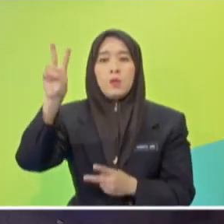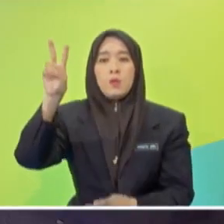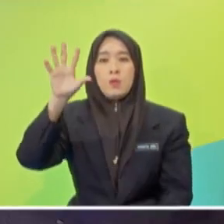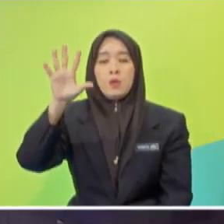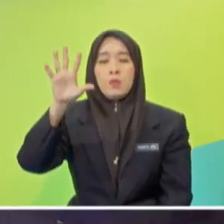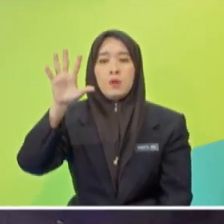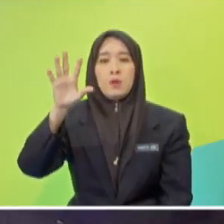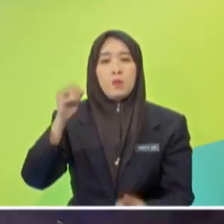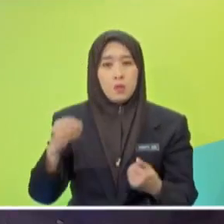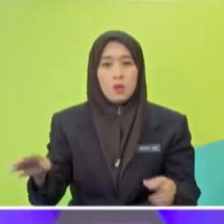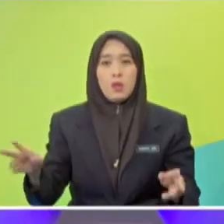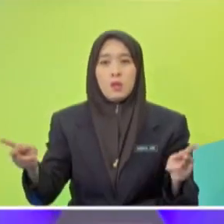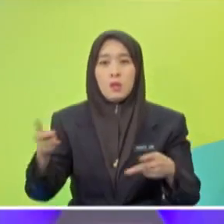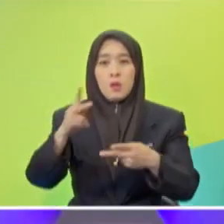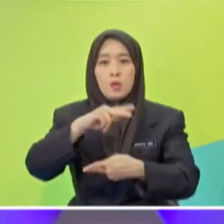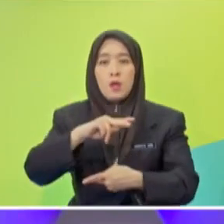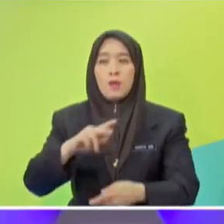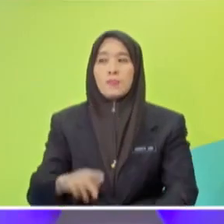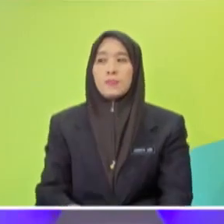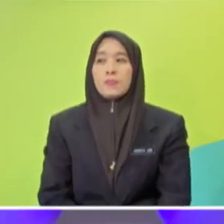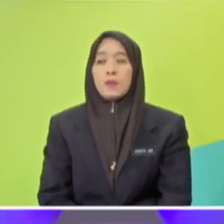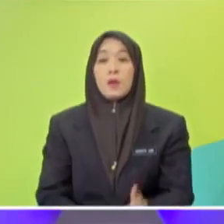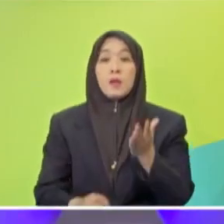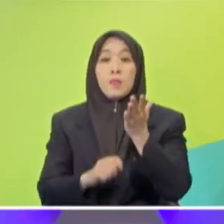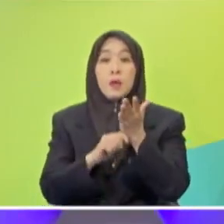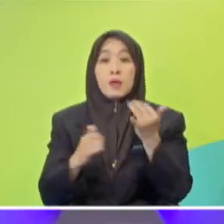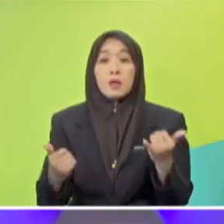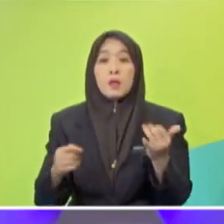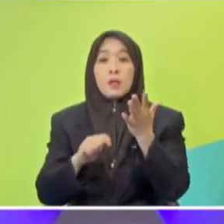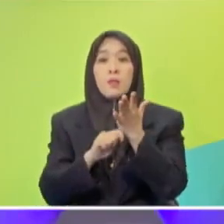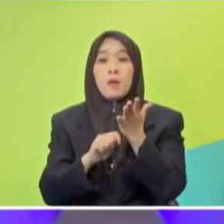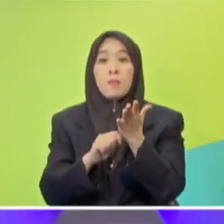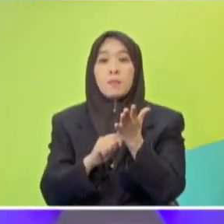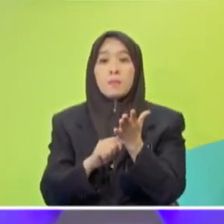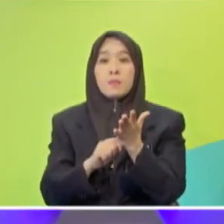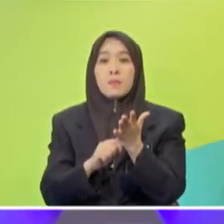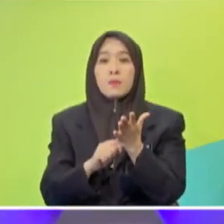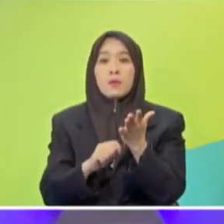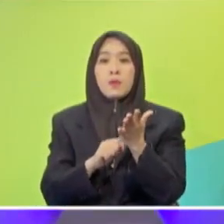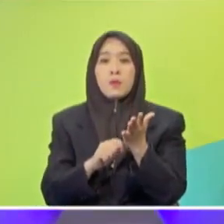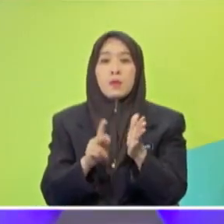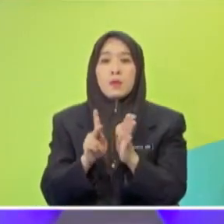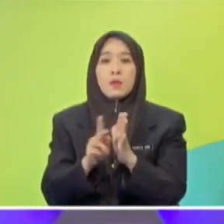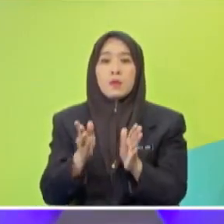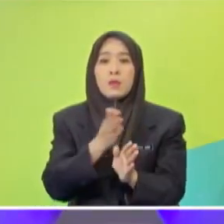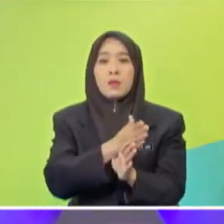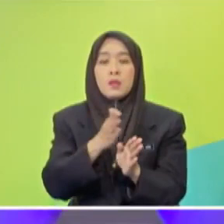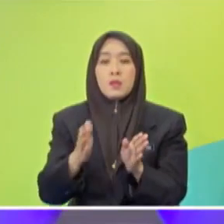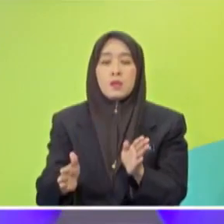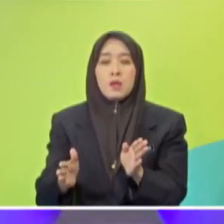Dahsyat ada kotak deskripsi ada isi semua dah sekarang kita enggak tambah dia punya Sisi dia nih oke